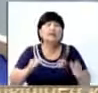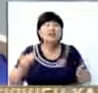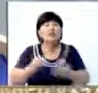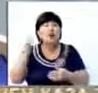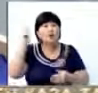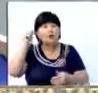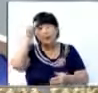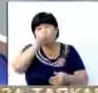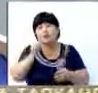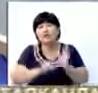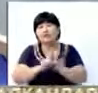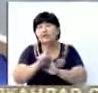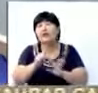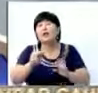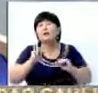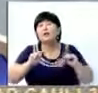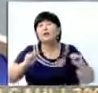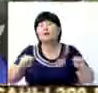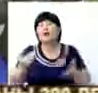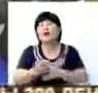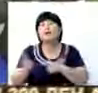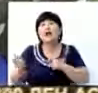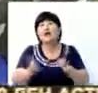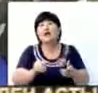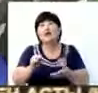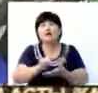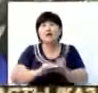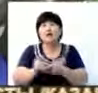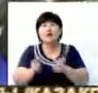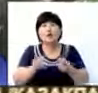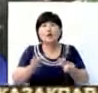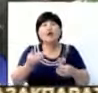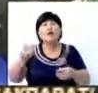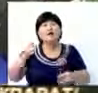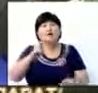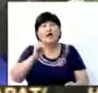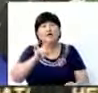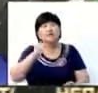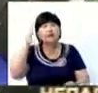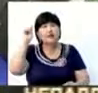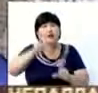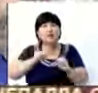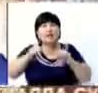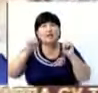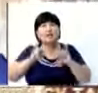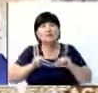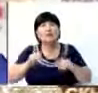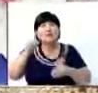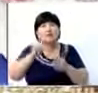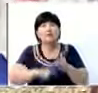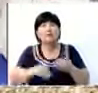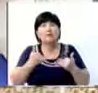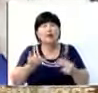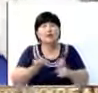жылы басталғанға дейін алдымен пән мұғалімдерін қайта даярлау қажет. Бұл ретте Назарбаев зияткерлік мектебінің тәжірибелі ұстаздарына зор сенім